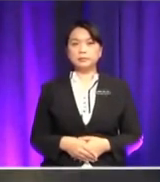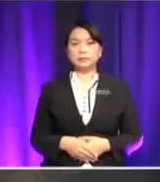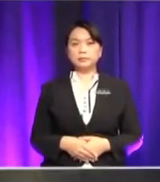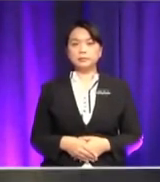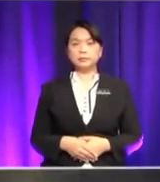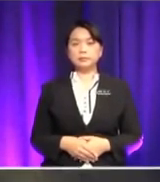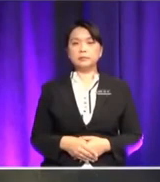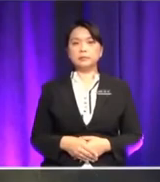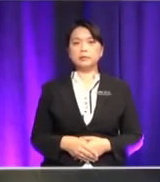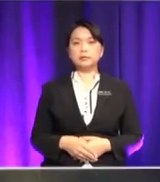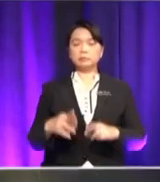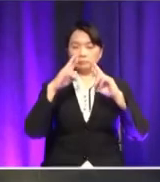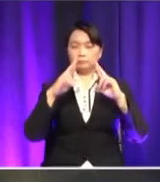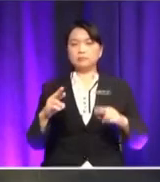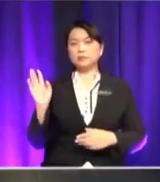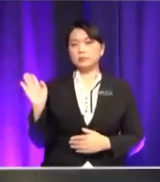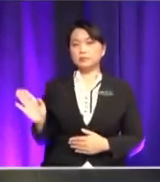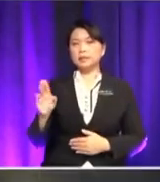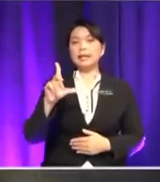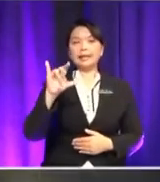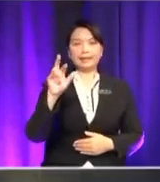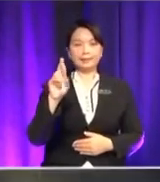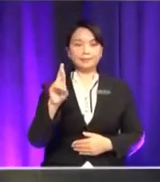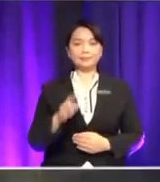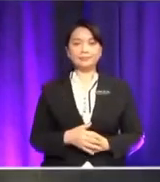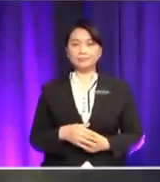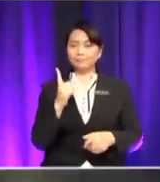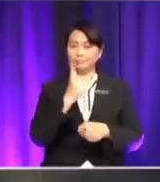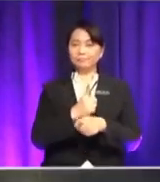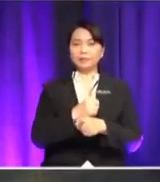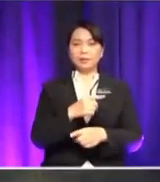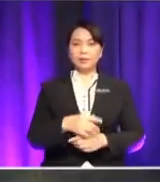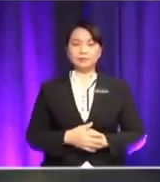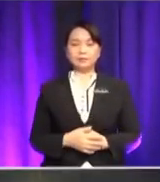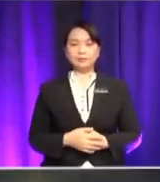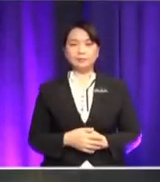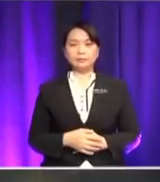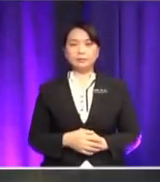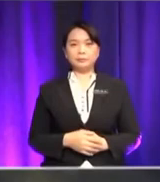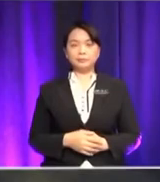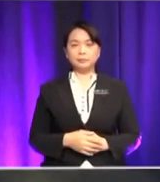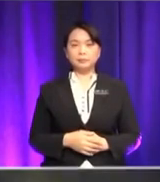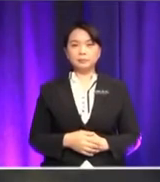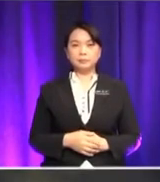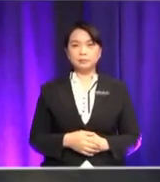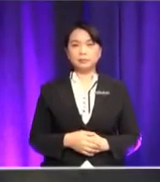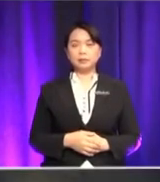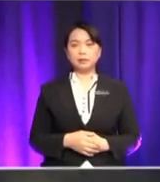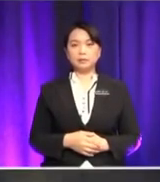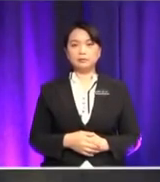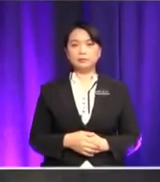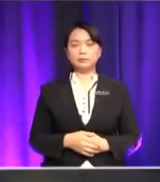tbla ya betul oke hebat sekali tepat sekali tanya-tanya betul oke Ini adalah